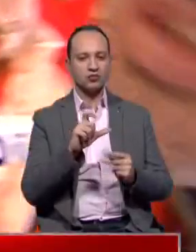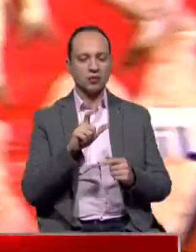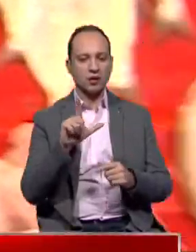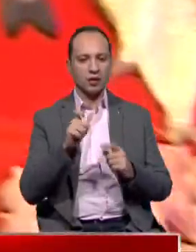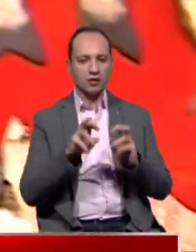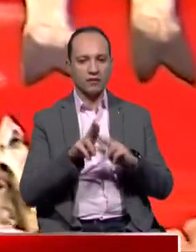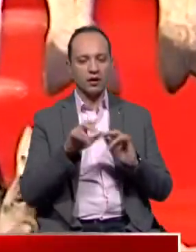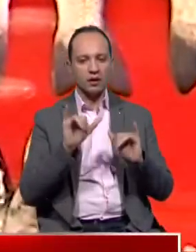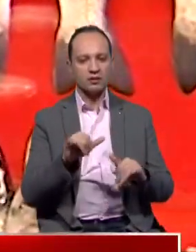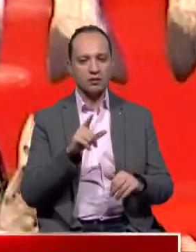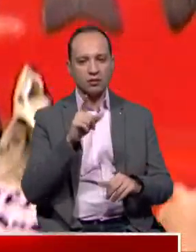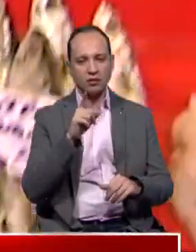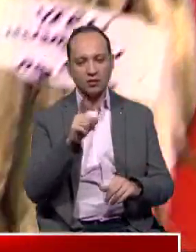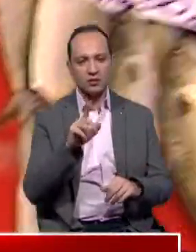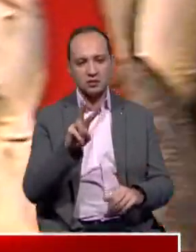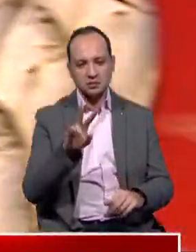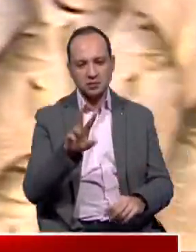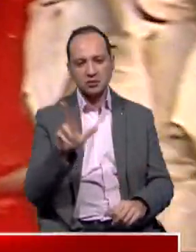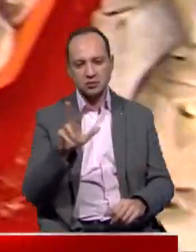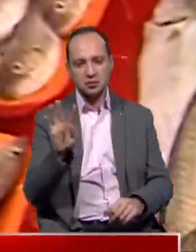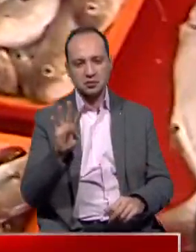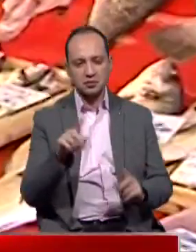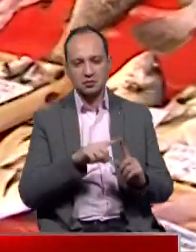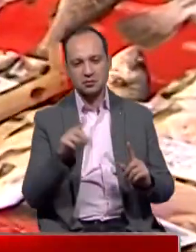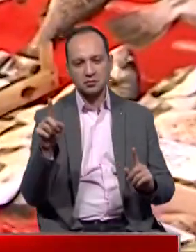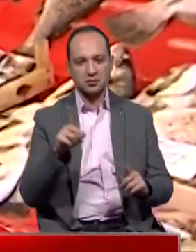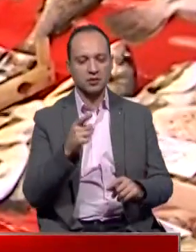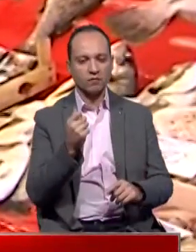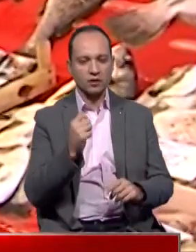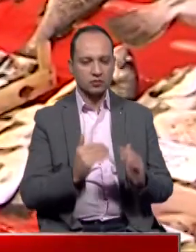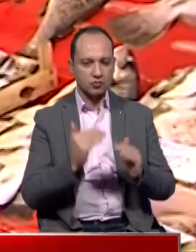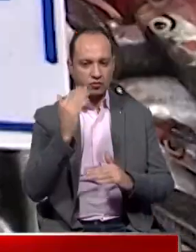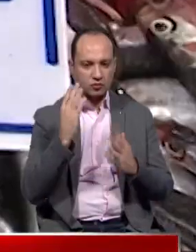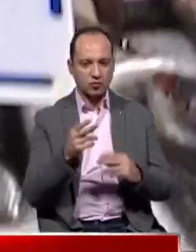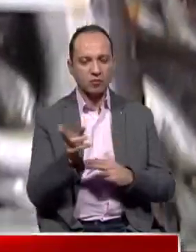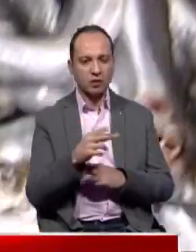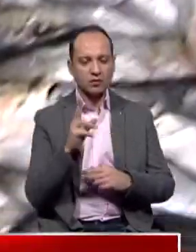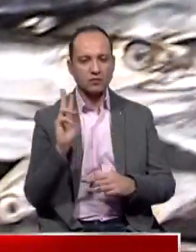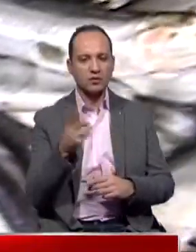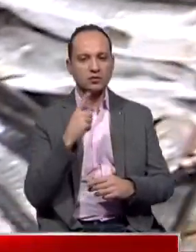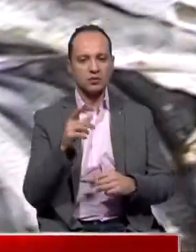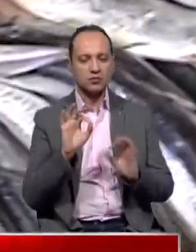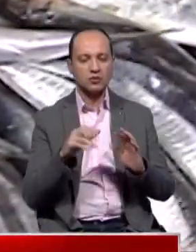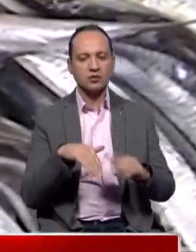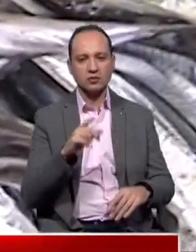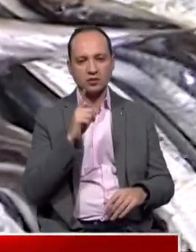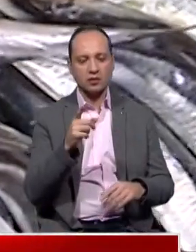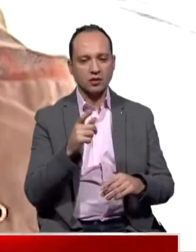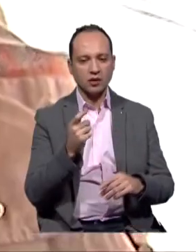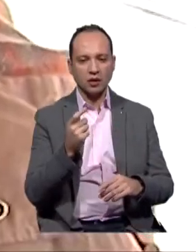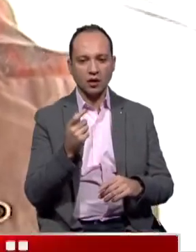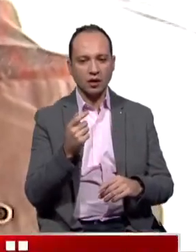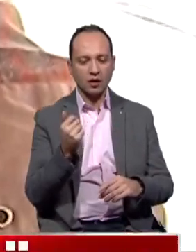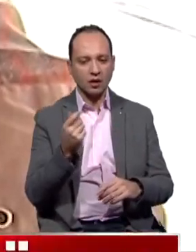levreğin fiyatı her zamanki gibi aynı. Onlar 25, 30, 40 öyle gidiyor. Tabii fiyat yüksek de olsa balıktan vazgeçmek mümkün olmuyor. Ne kadar